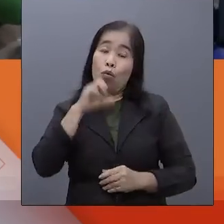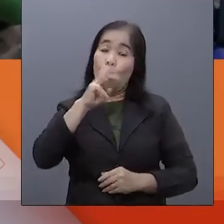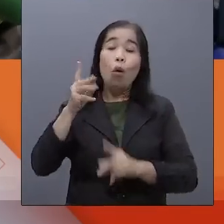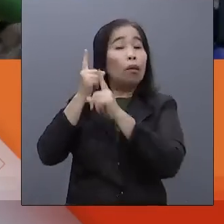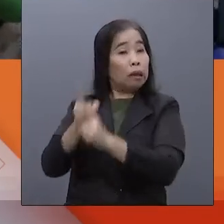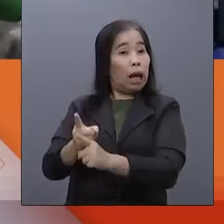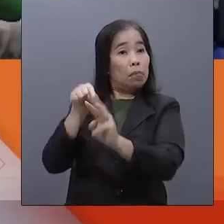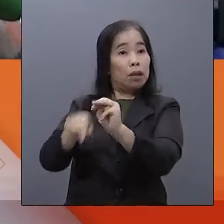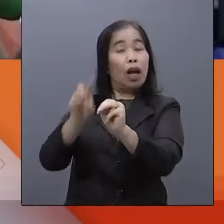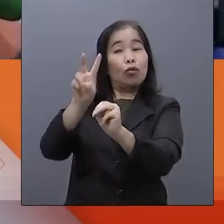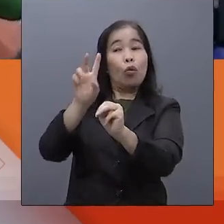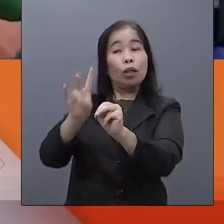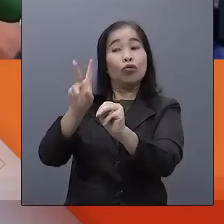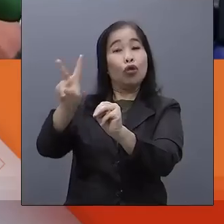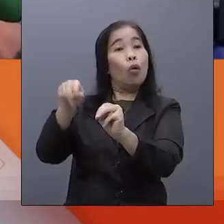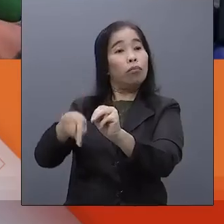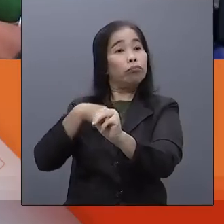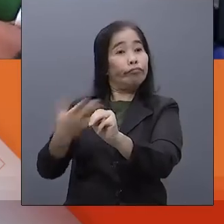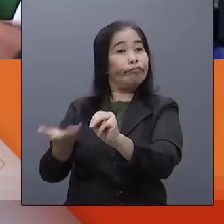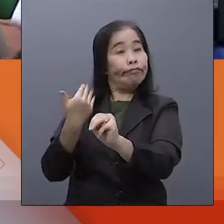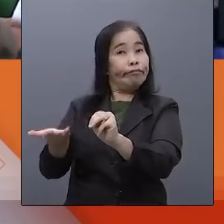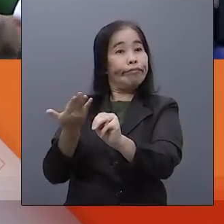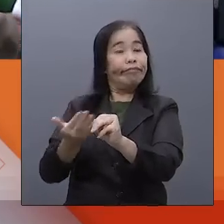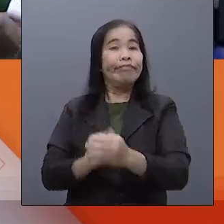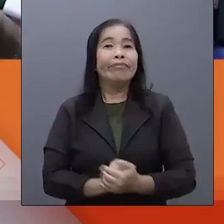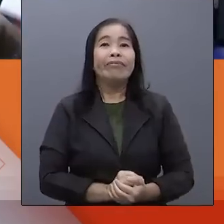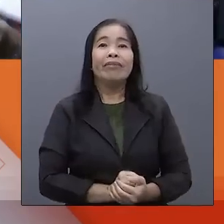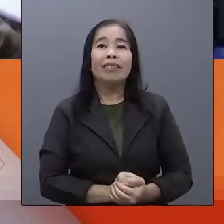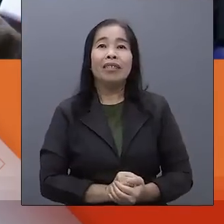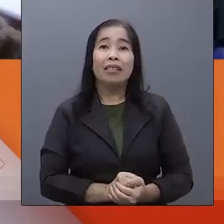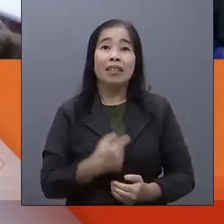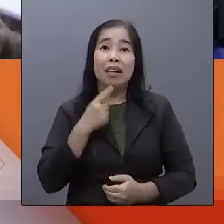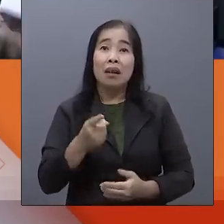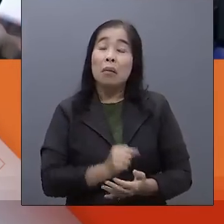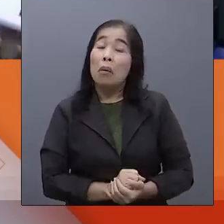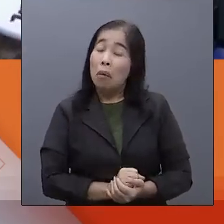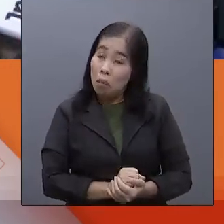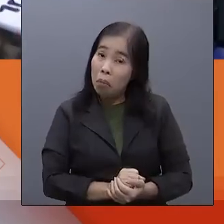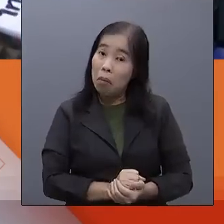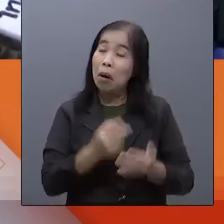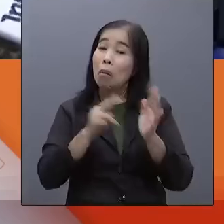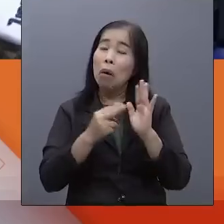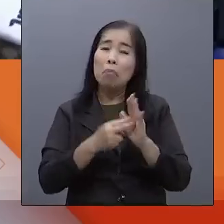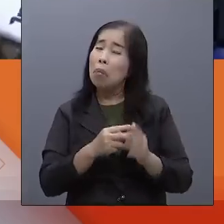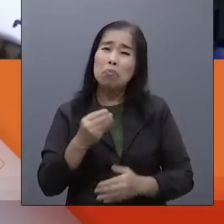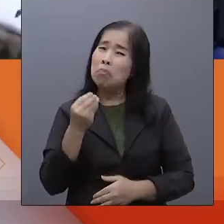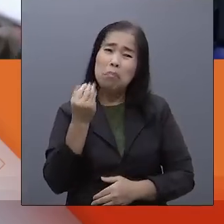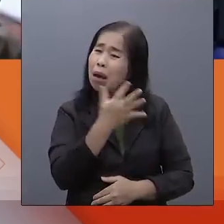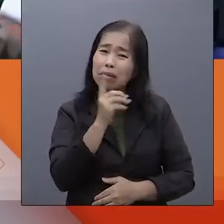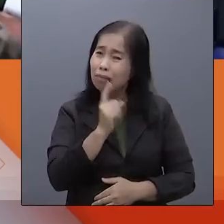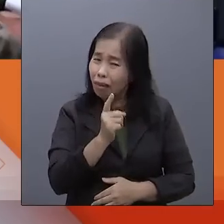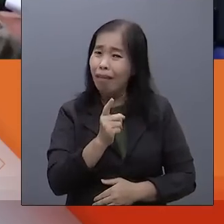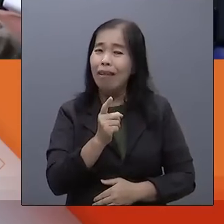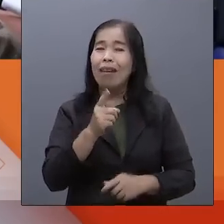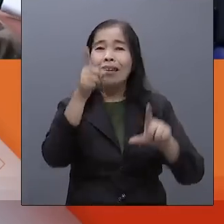มาตรา272ครับเพื่อไทยและก้าวไกลมันจะทำให้ประเทศน่ะติดล็อคให้ไม่สามารถเลือกนายกรัฐมนตรีได้หรือเปล่าคะ